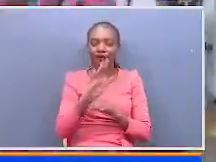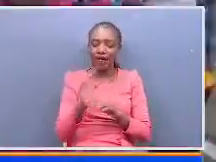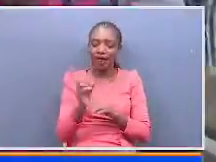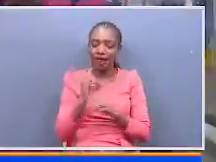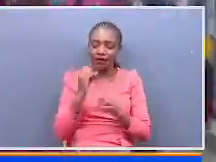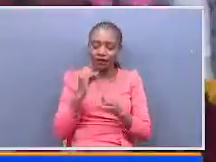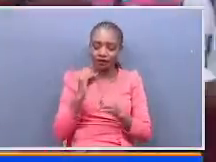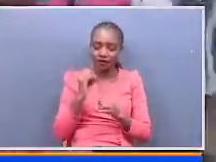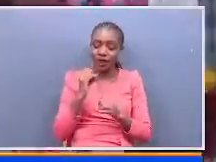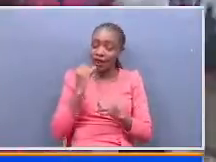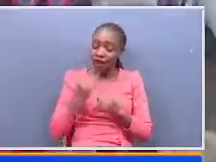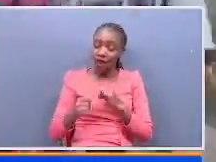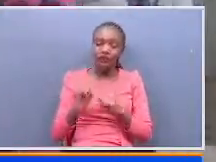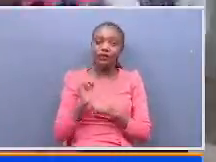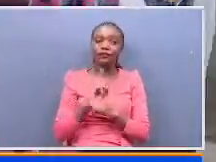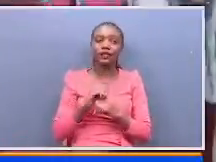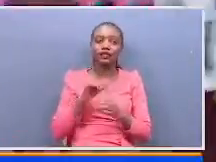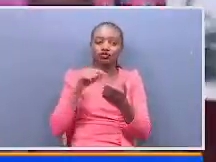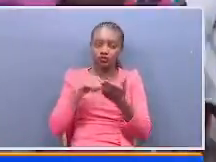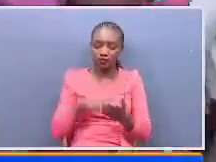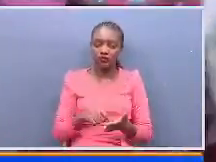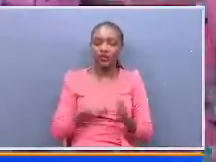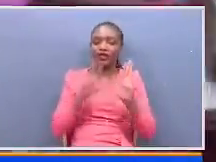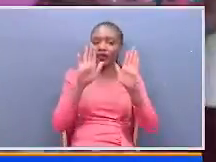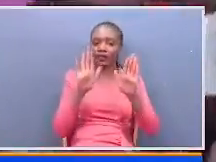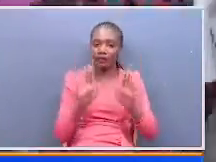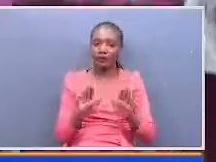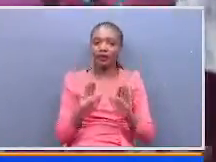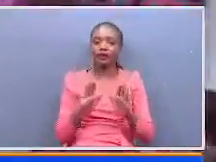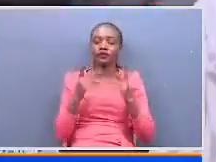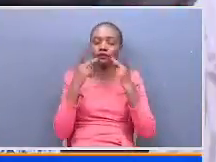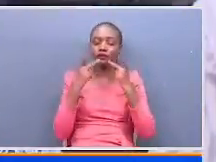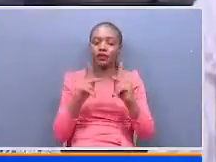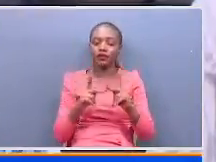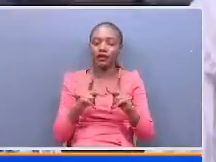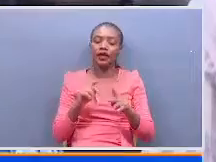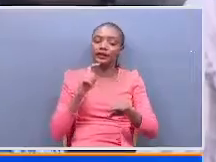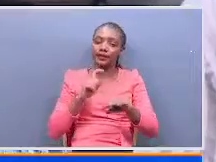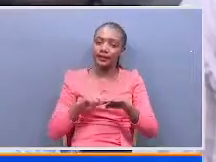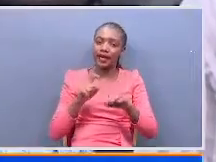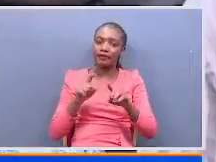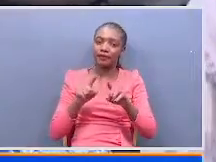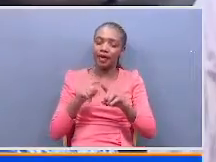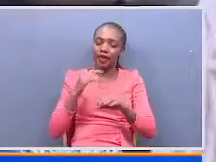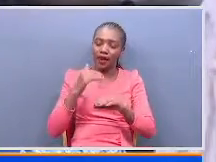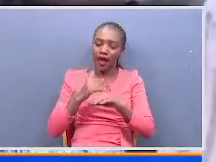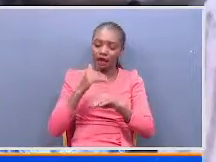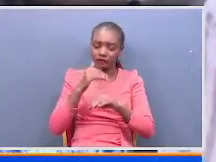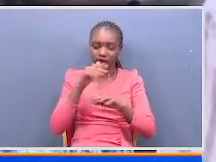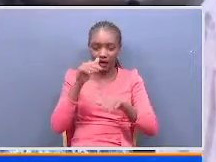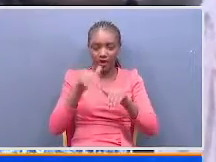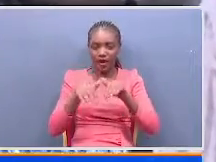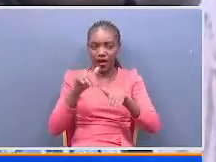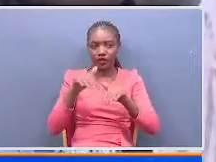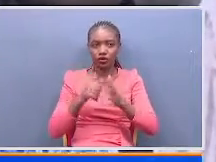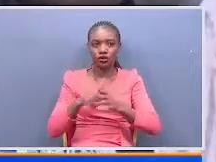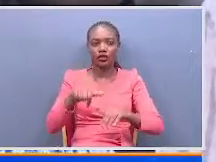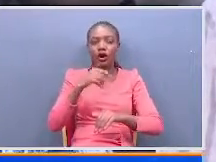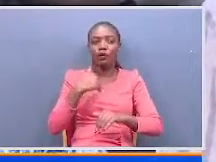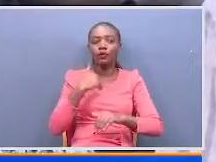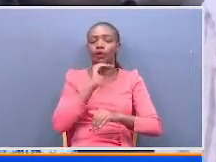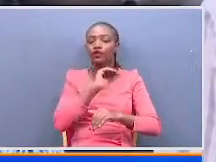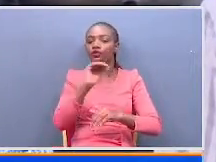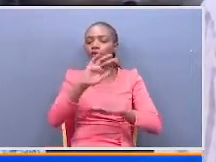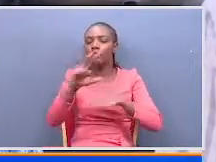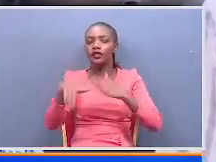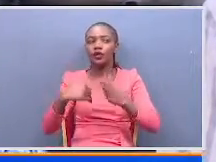to emphasize on the importance of peace ahead, during and after elections. Tunauliza wanasiasa kokote waliko, kokote wanapopiga